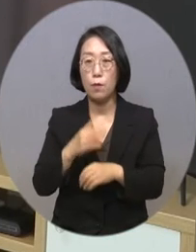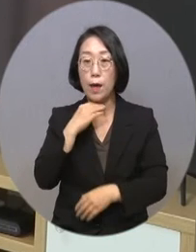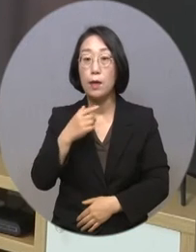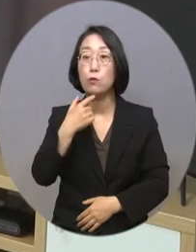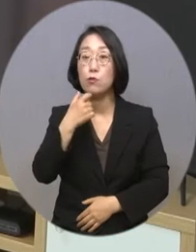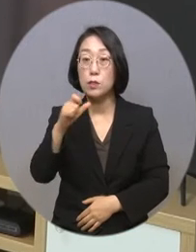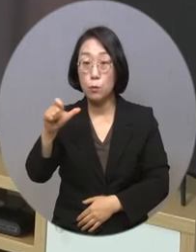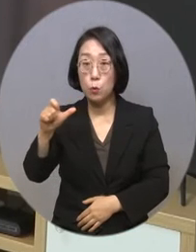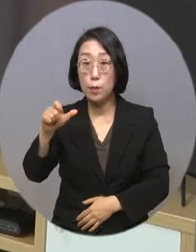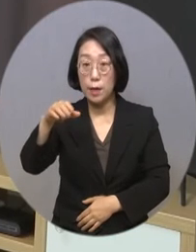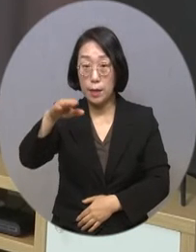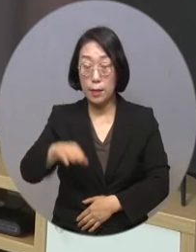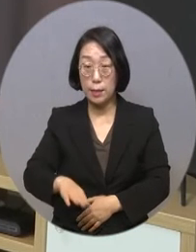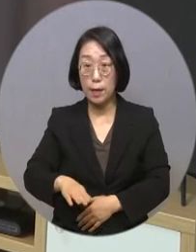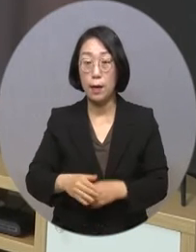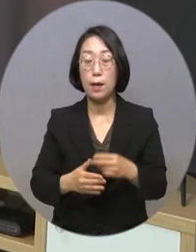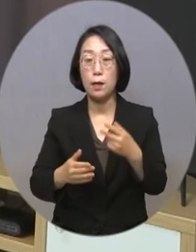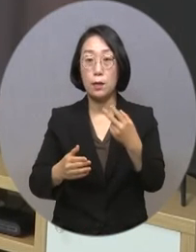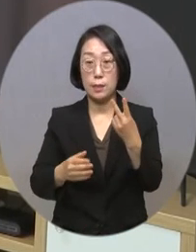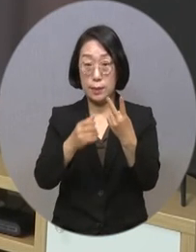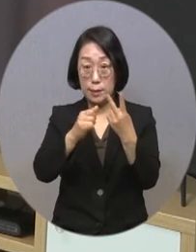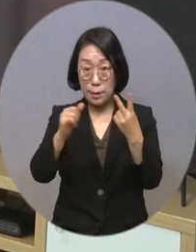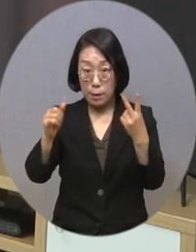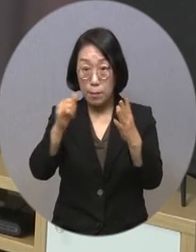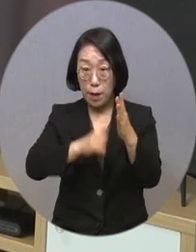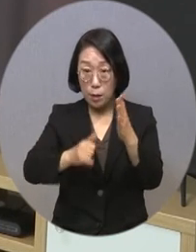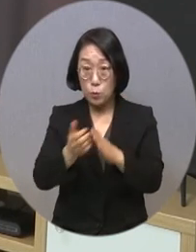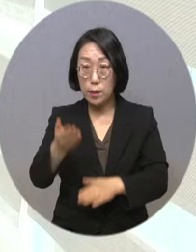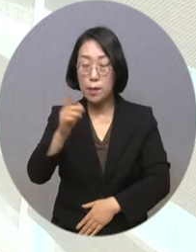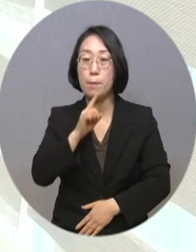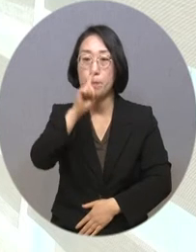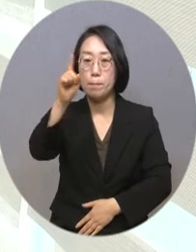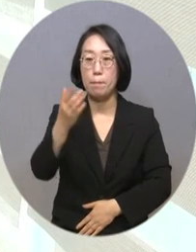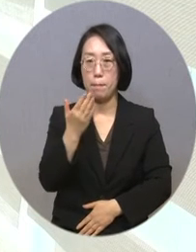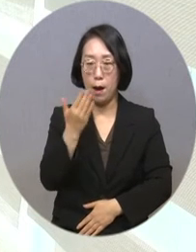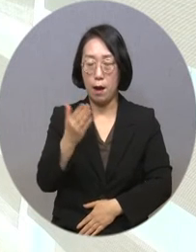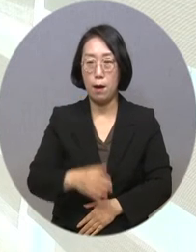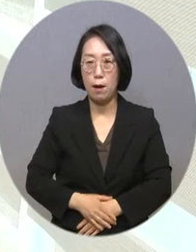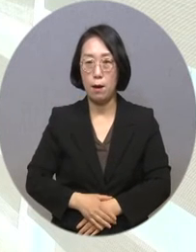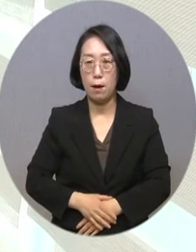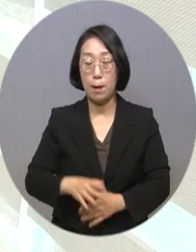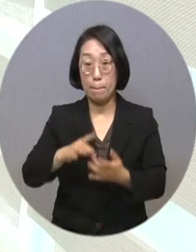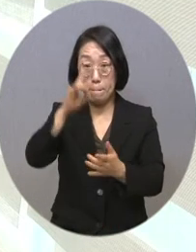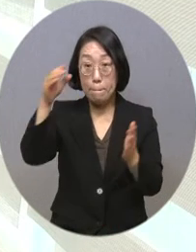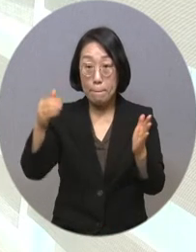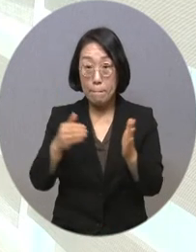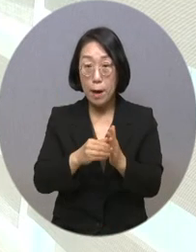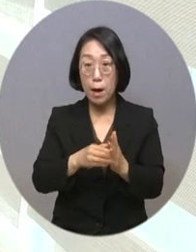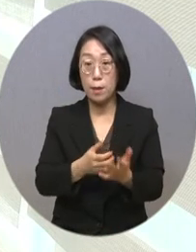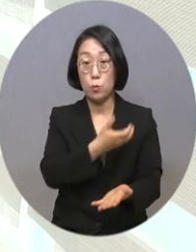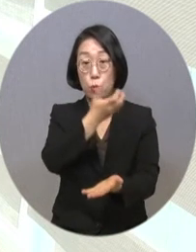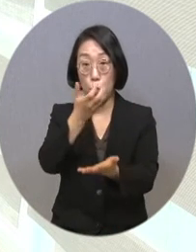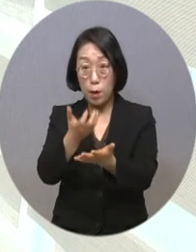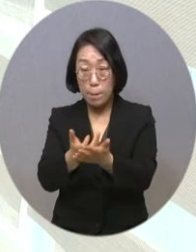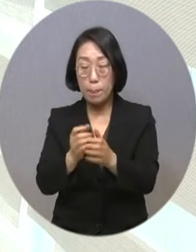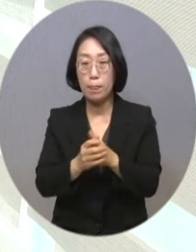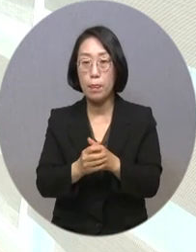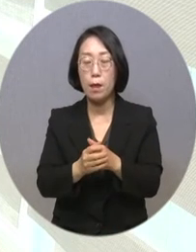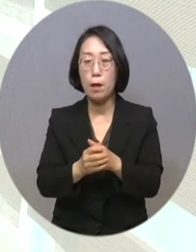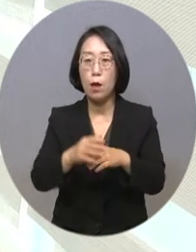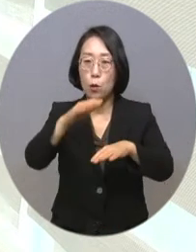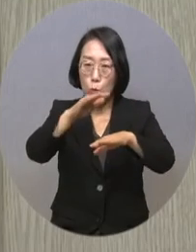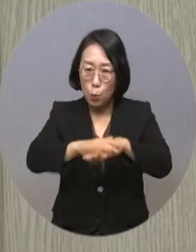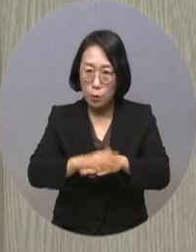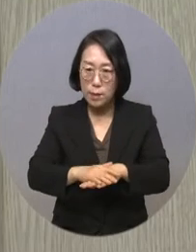이하 2인 이상 전입신고 가능한 세대여야 합니다. 선정된 입주자는 생활주택과 실습농장을